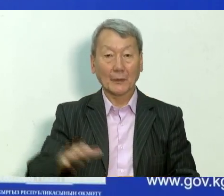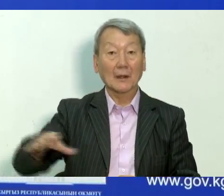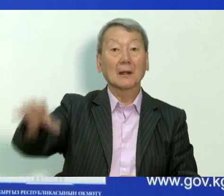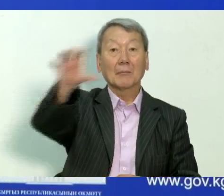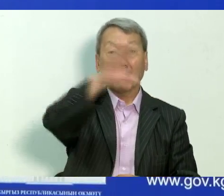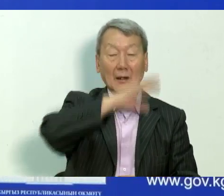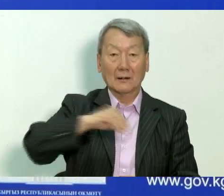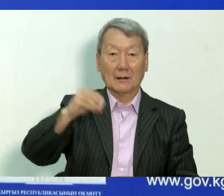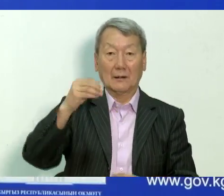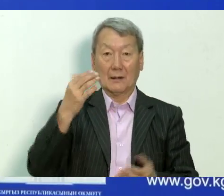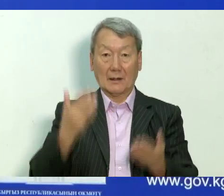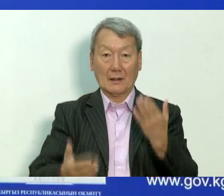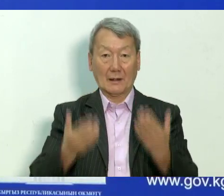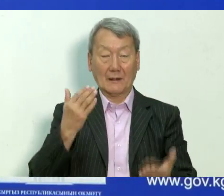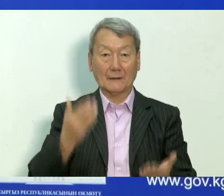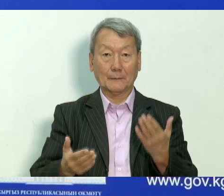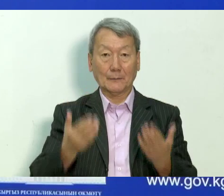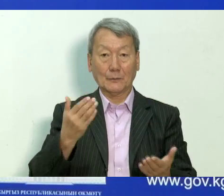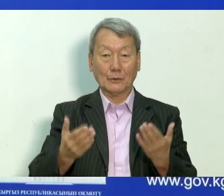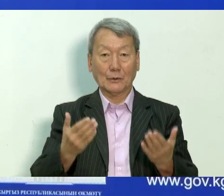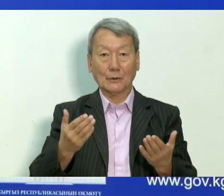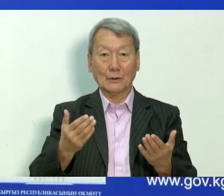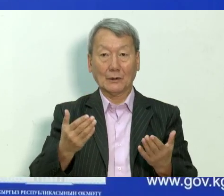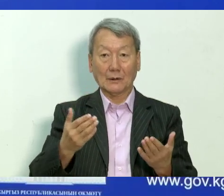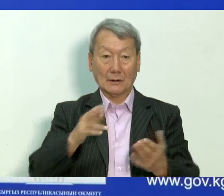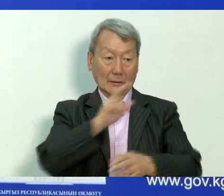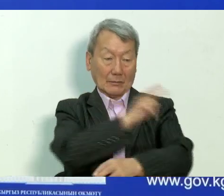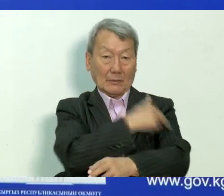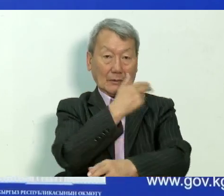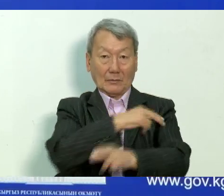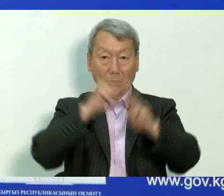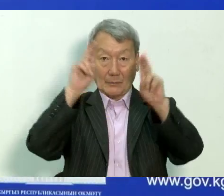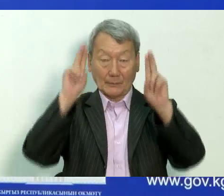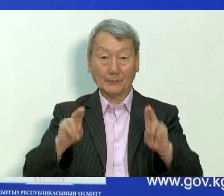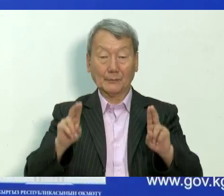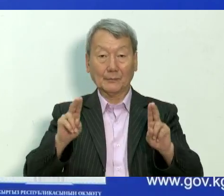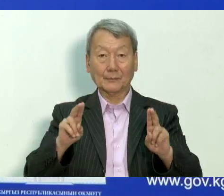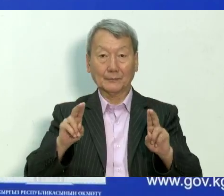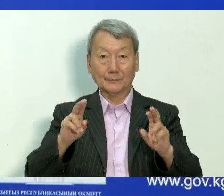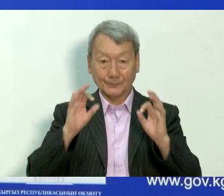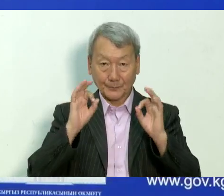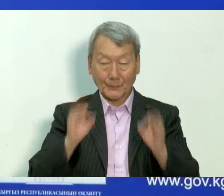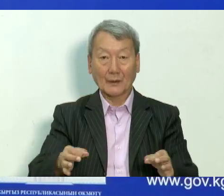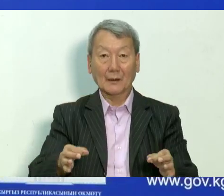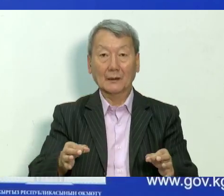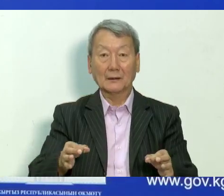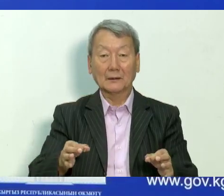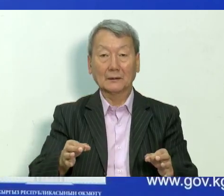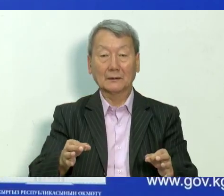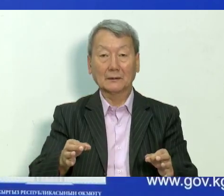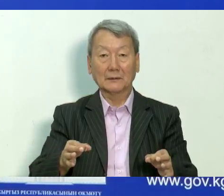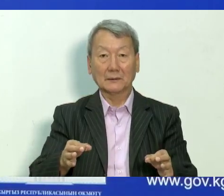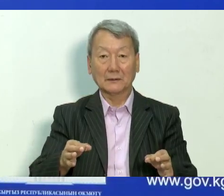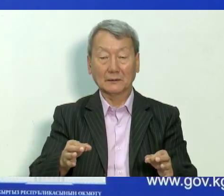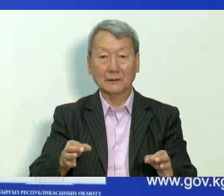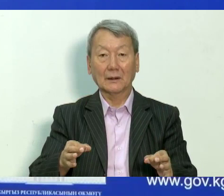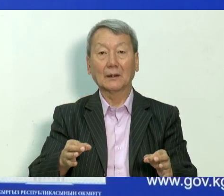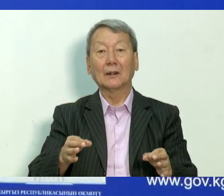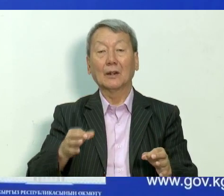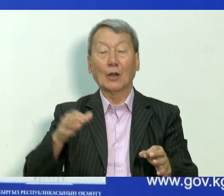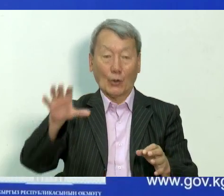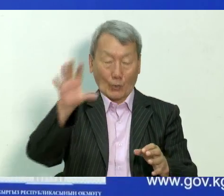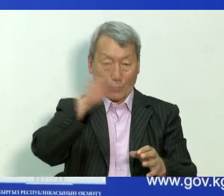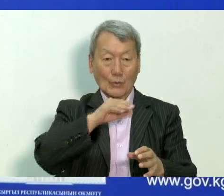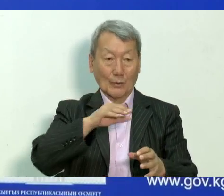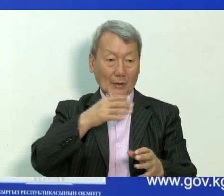Баарыбыз эгерде санитардык гигиеналык норманы туура сактап, колго алыш кыла турган болсок,